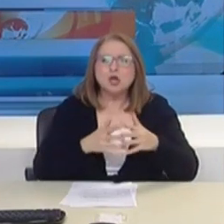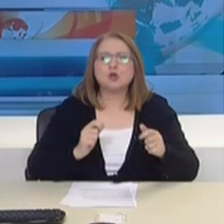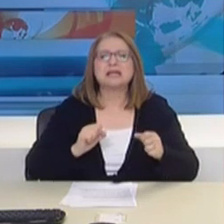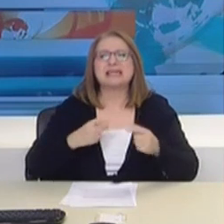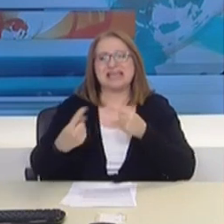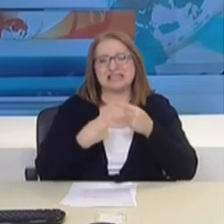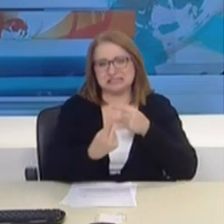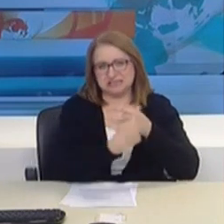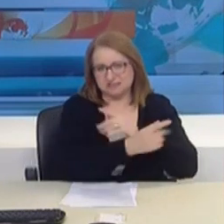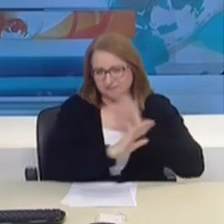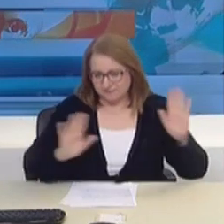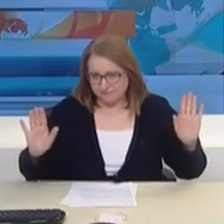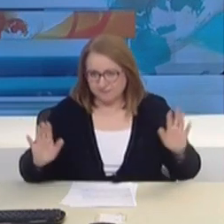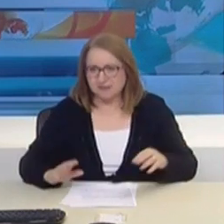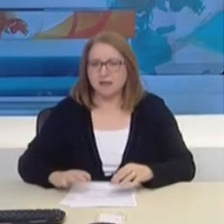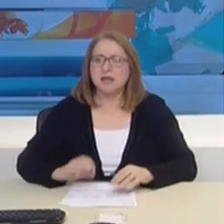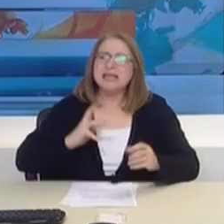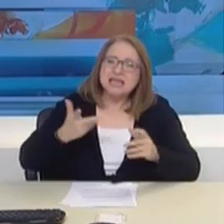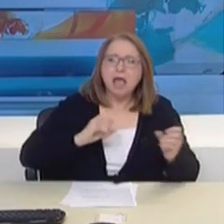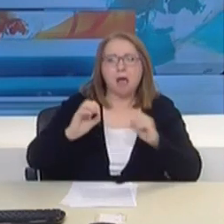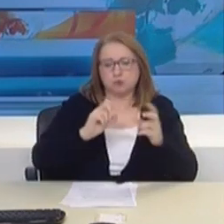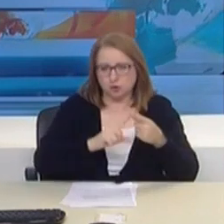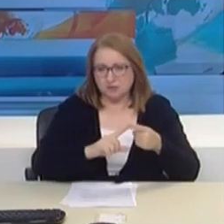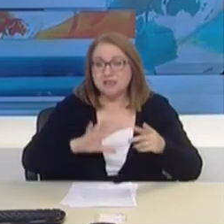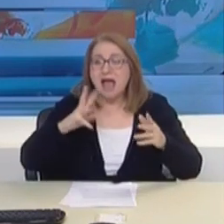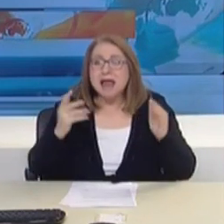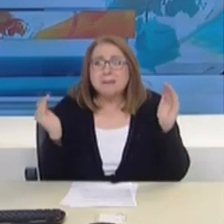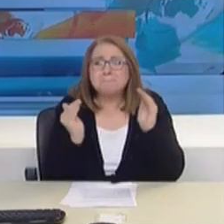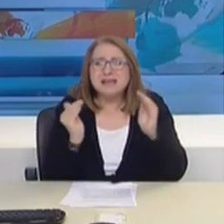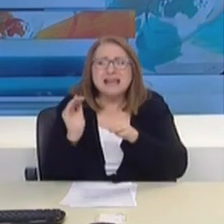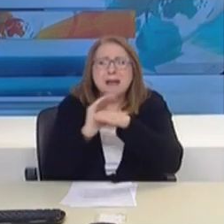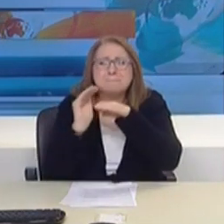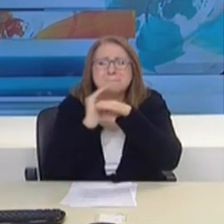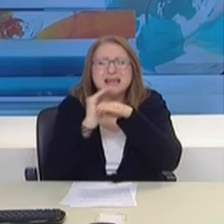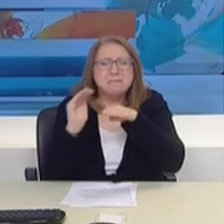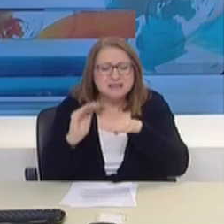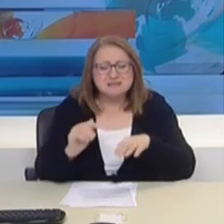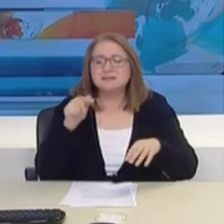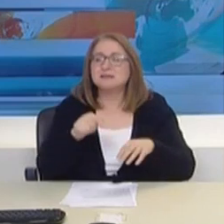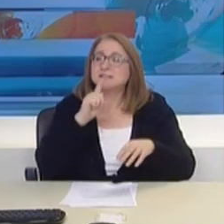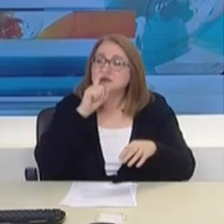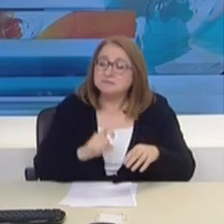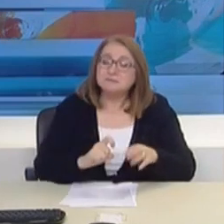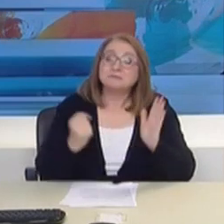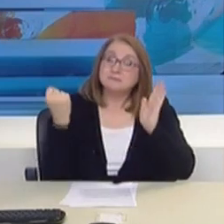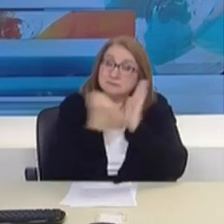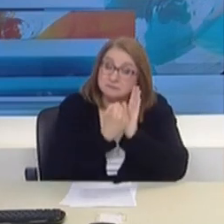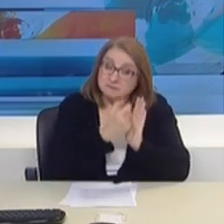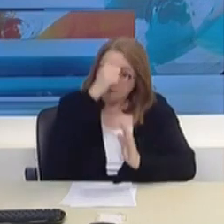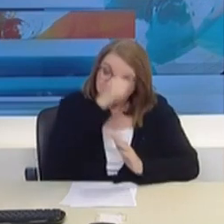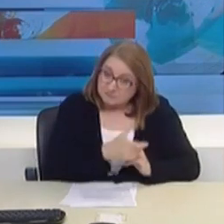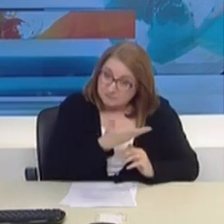λεωφορείων, χρειάζεται προφανώς η βεβαίωση του εργοδότη και το σχετικό δελτίο κίνησης. Επιπλέον, πρέπει